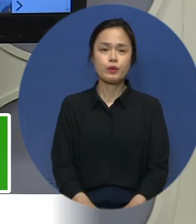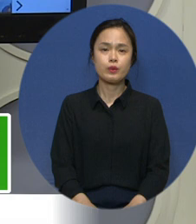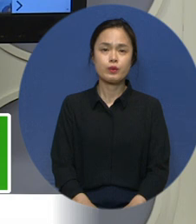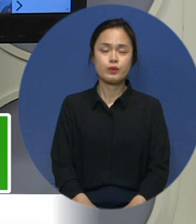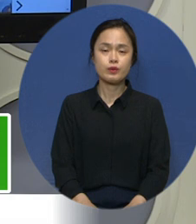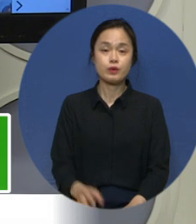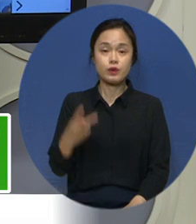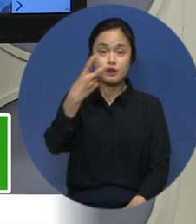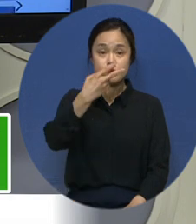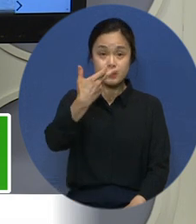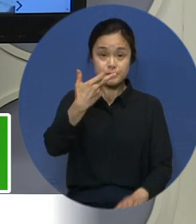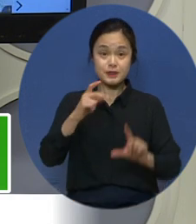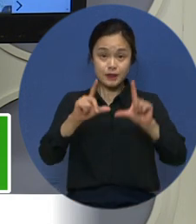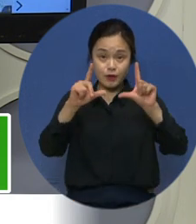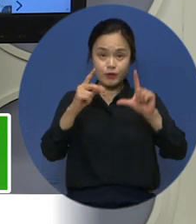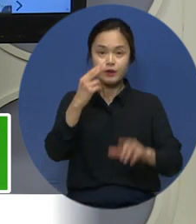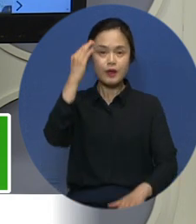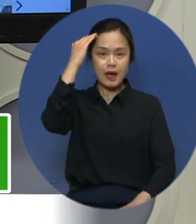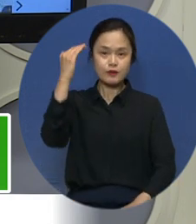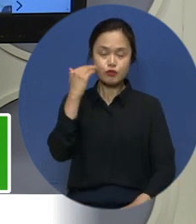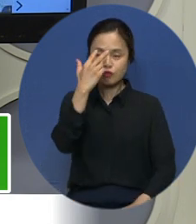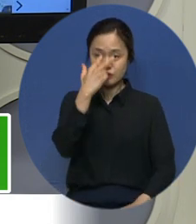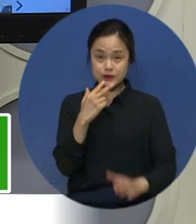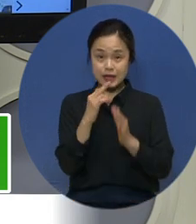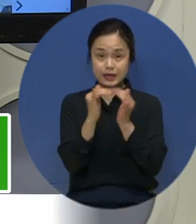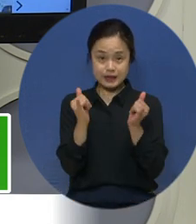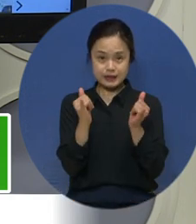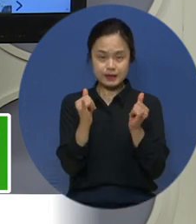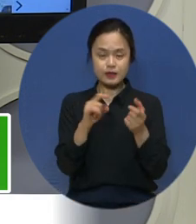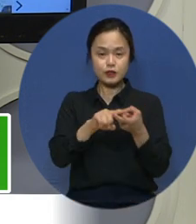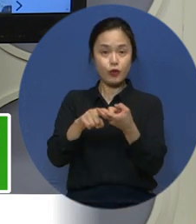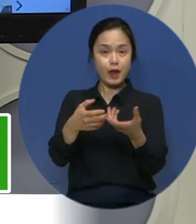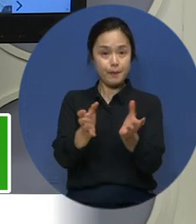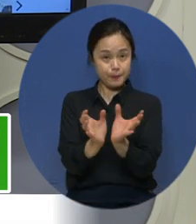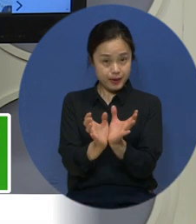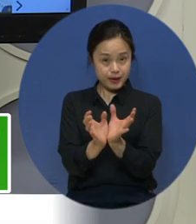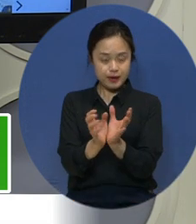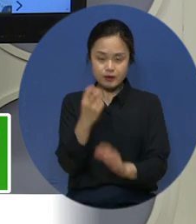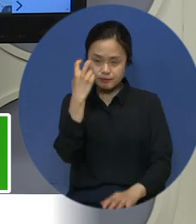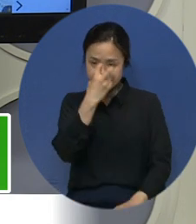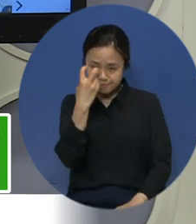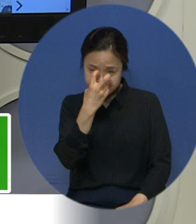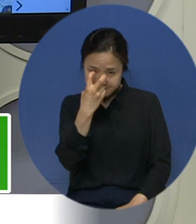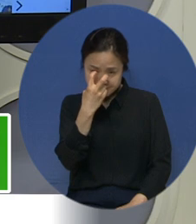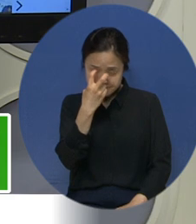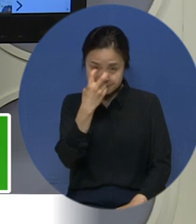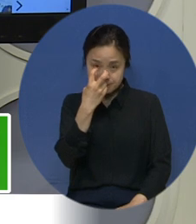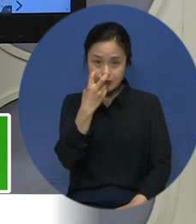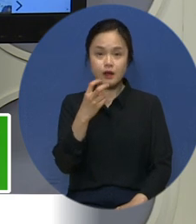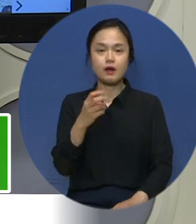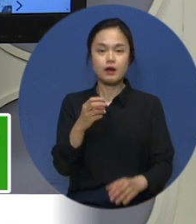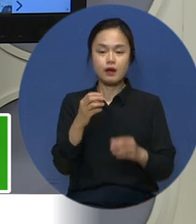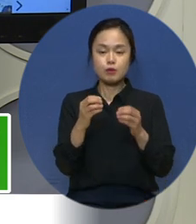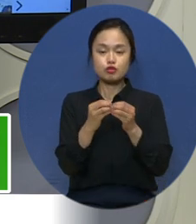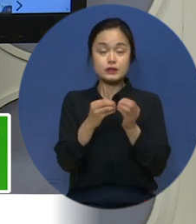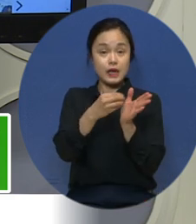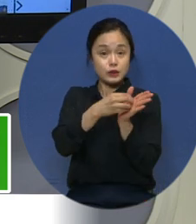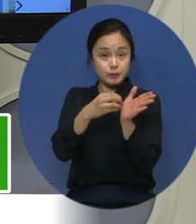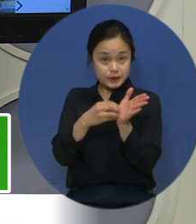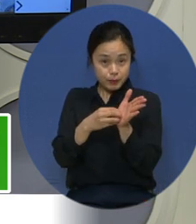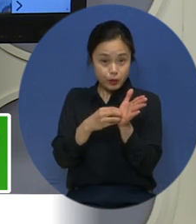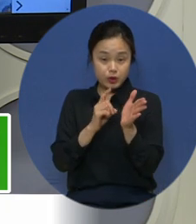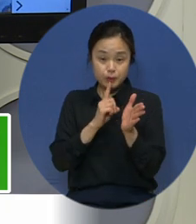2017년 한국시각장애인연합회 가 용역 연구를 실시한 전자 표기 기초조사 보고서에는